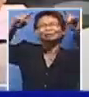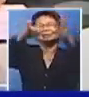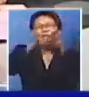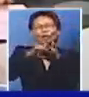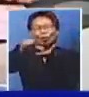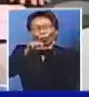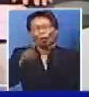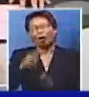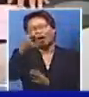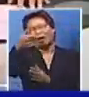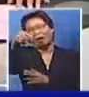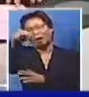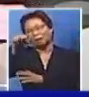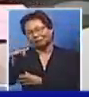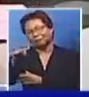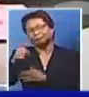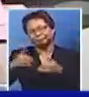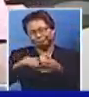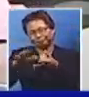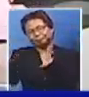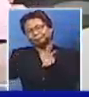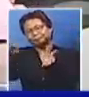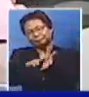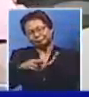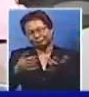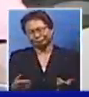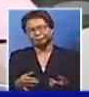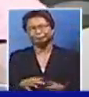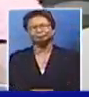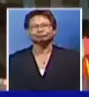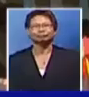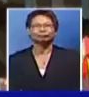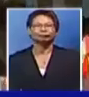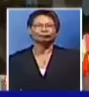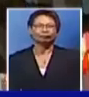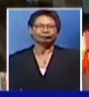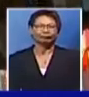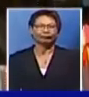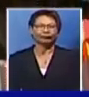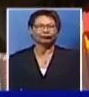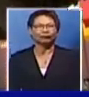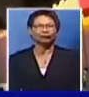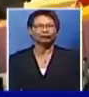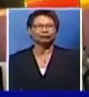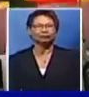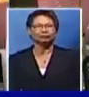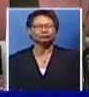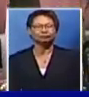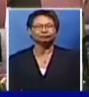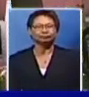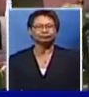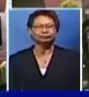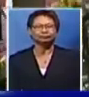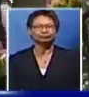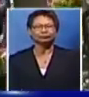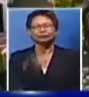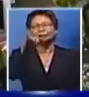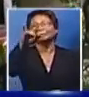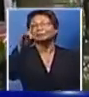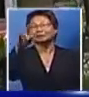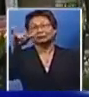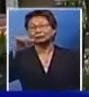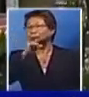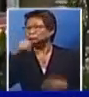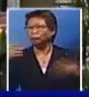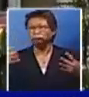wartawan Hana Adlin Nastion Ahmad melaporkan. ada kerja. Saya bagi. Idris tidak